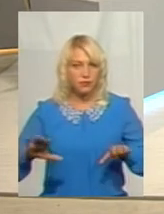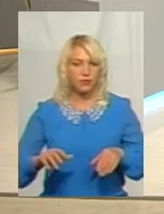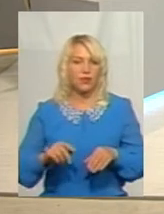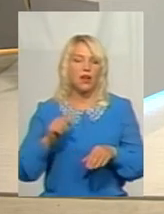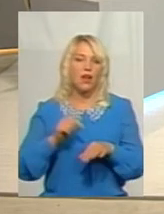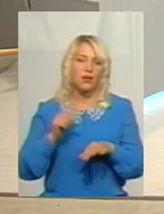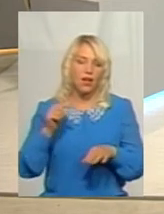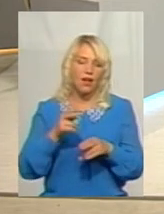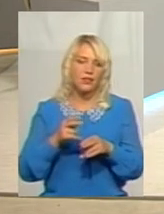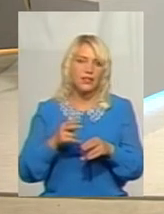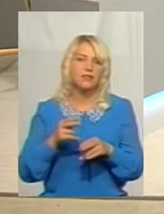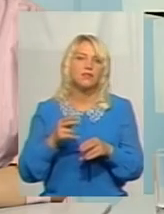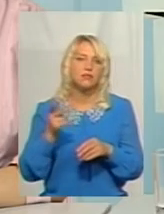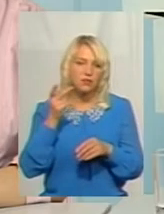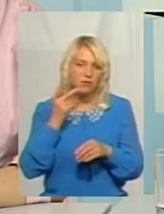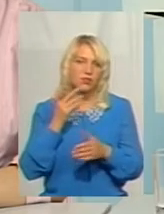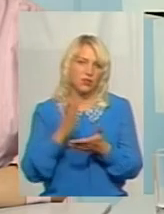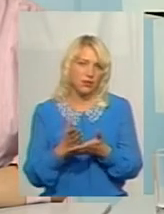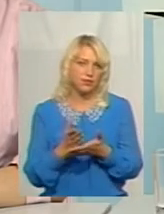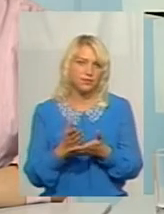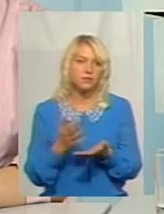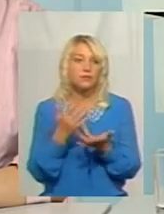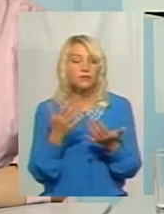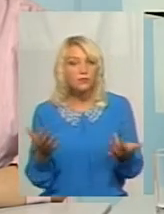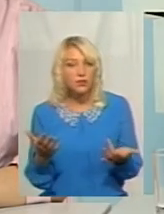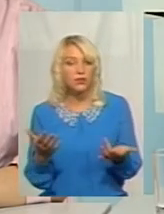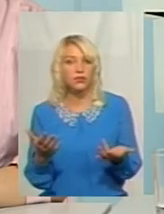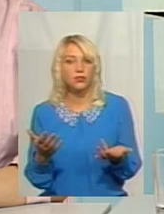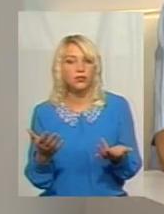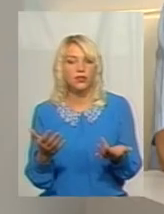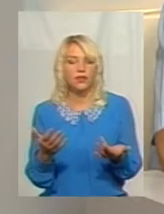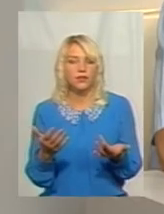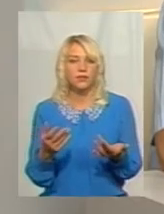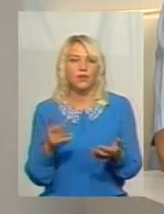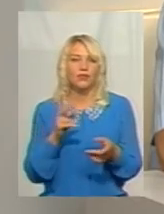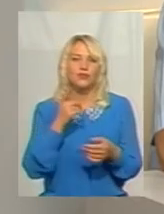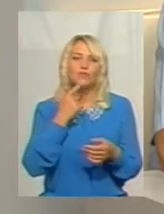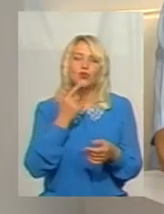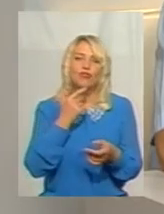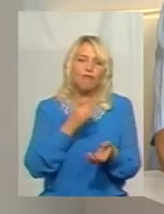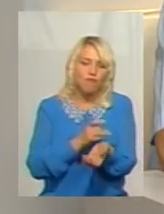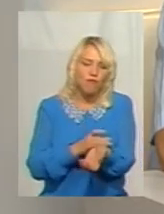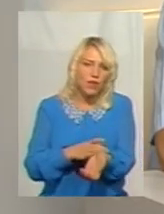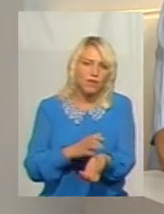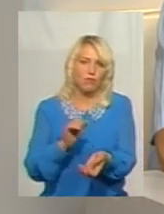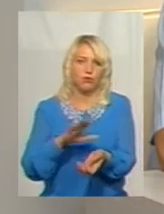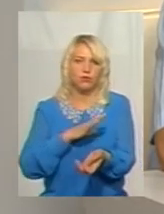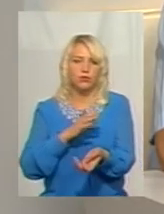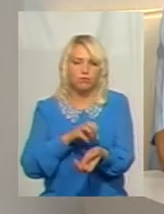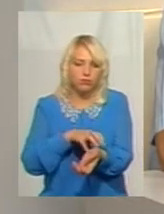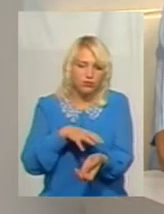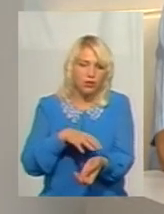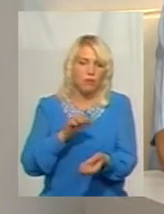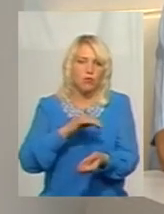вони виникають практично завжди. Тобто в різної вираженості – почервоніння, припухання, набряк,